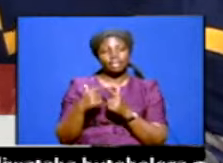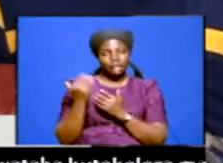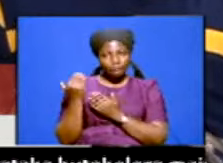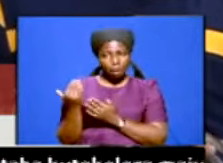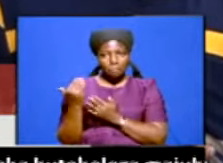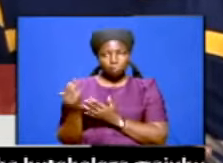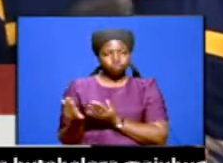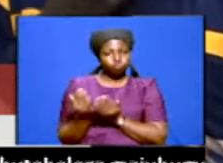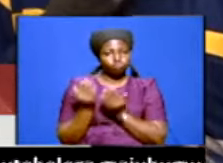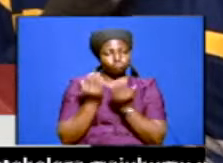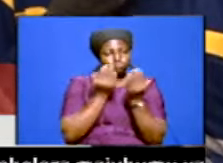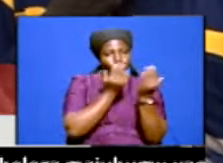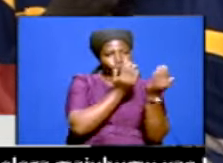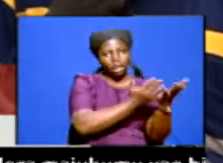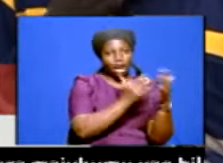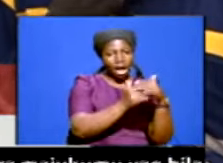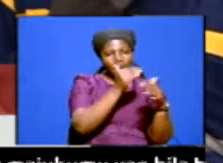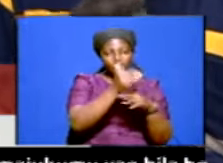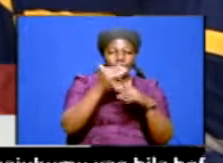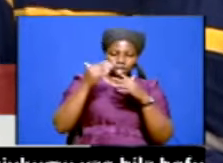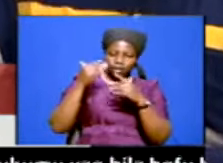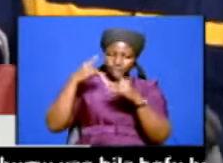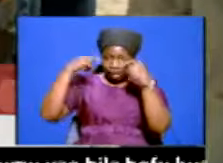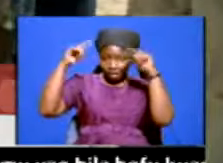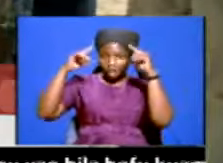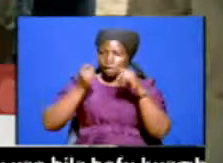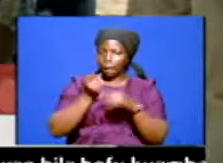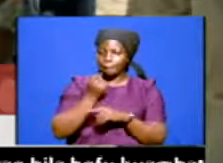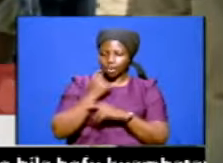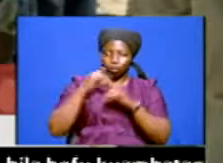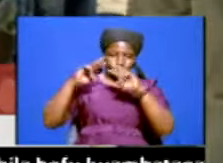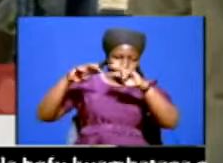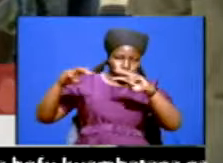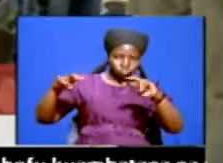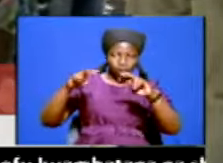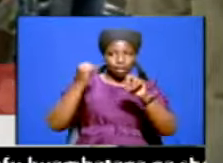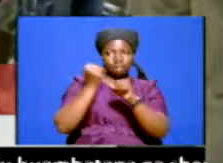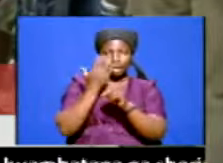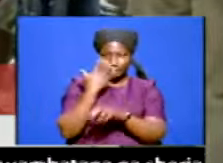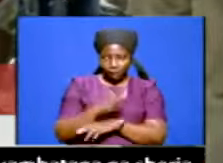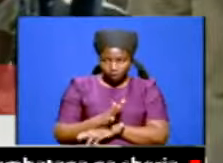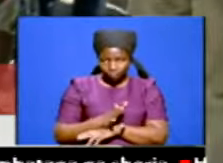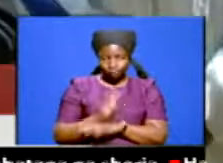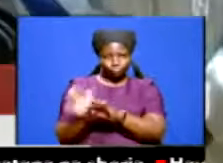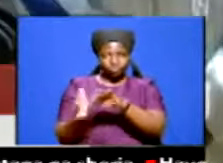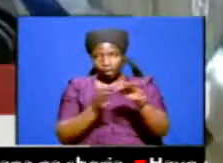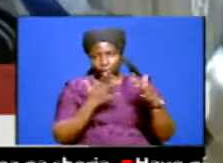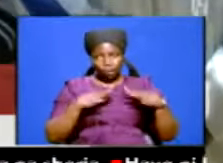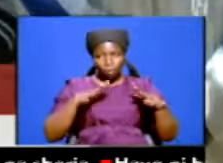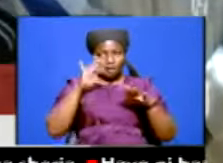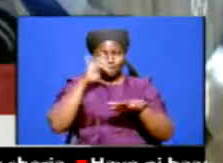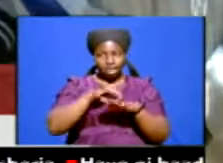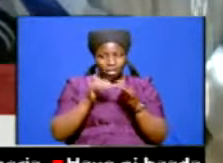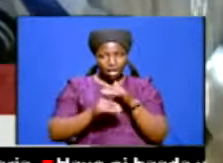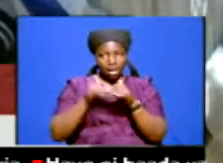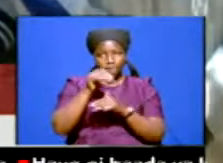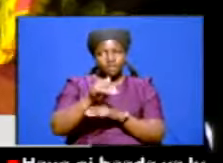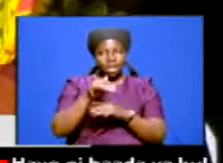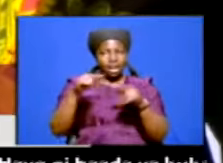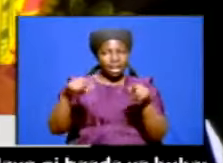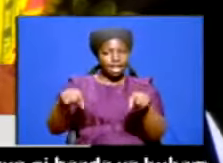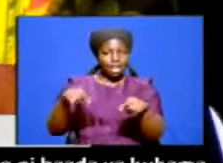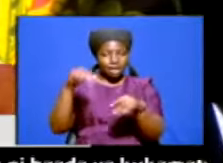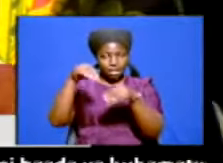after successful medical assessment has been conducted. Timae, waasiriwa wa ghasia za baada ya uchaguzi humu nchini wameonya